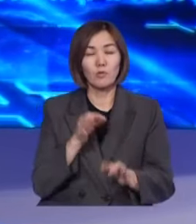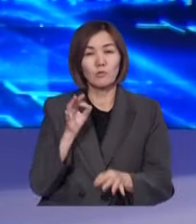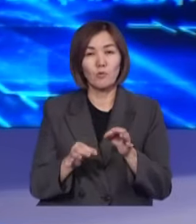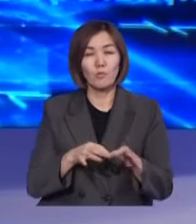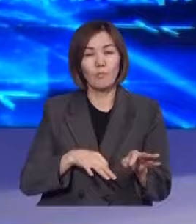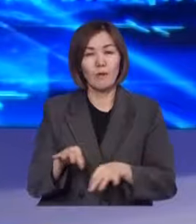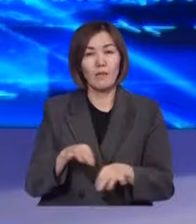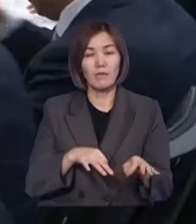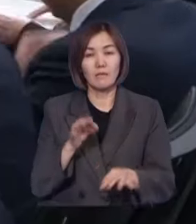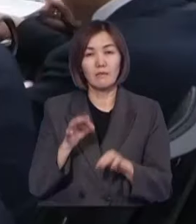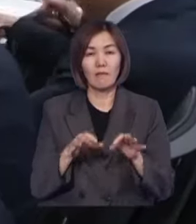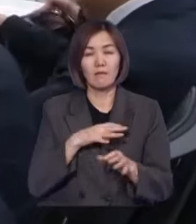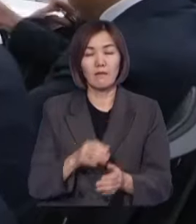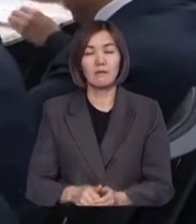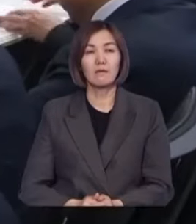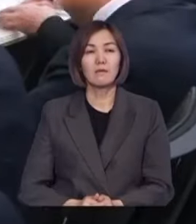талқылады.